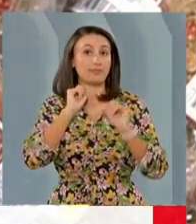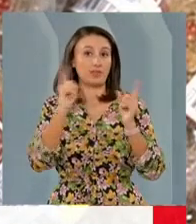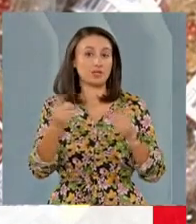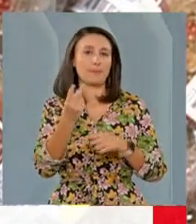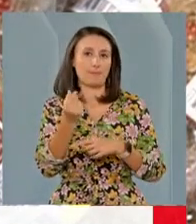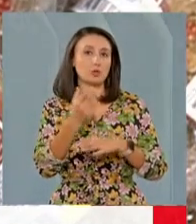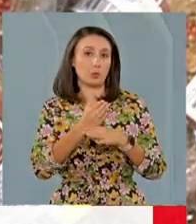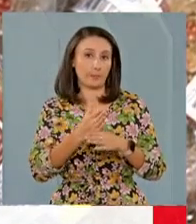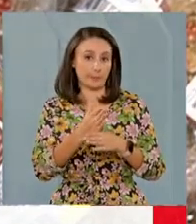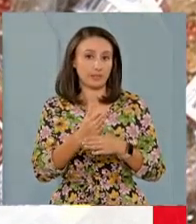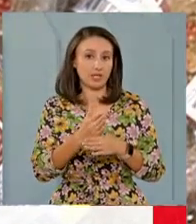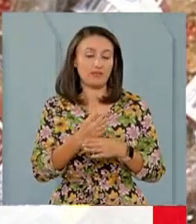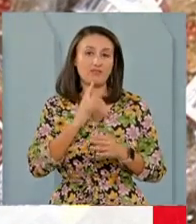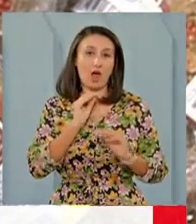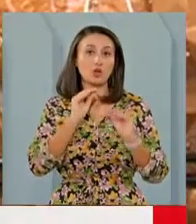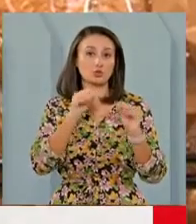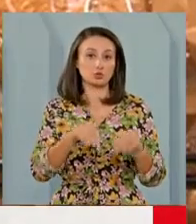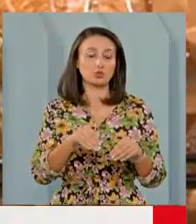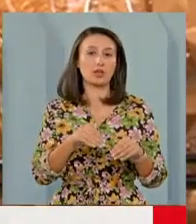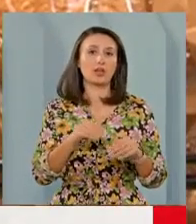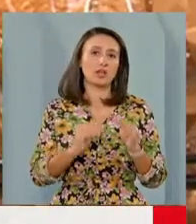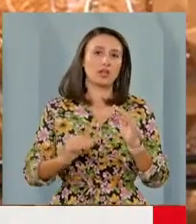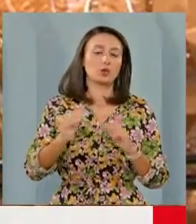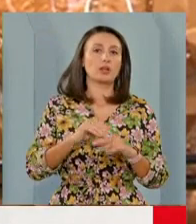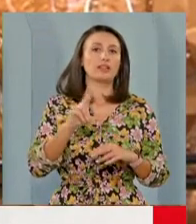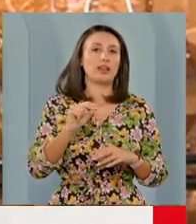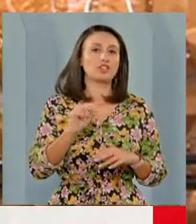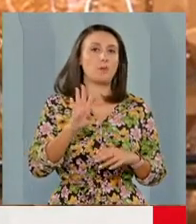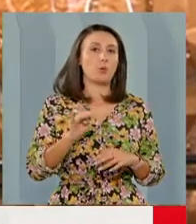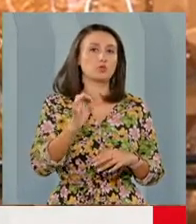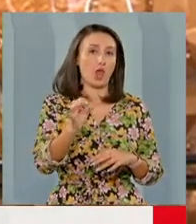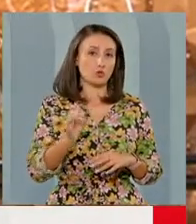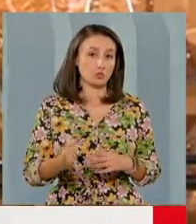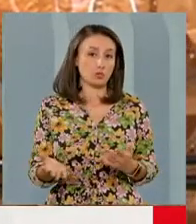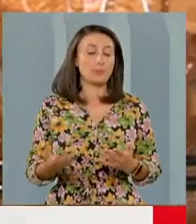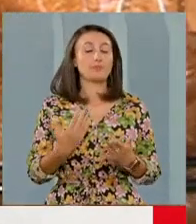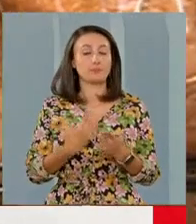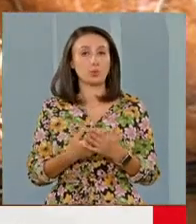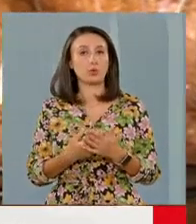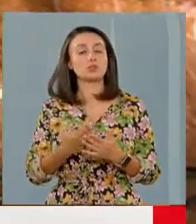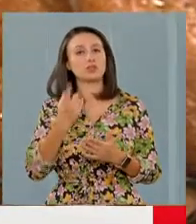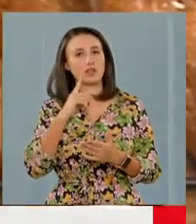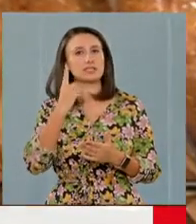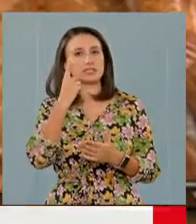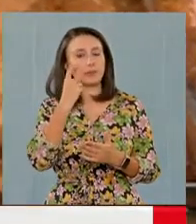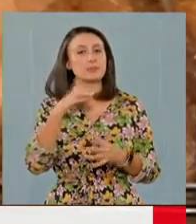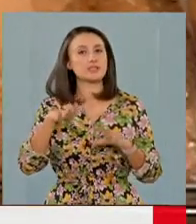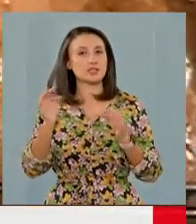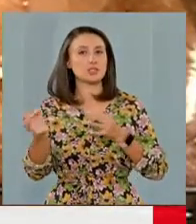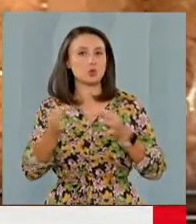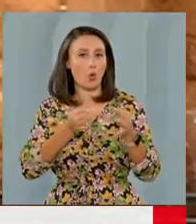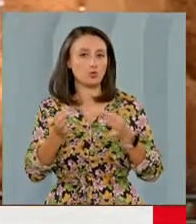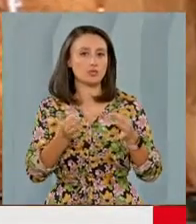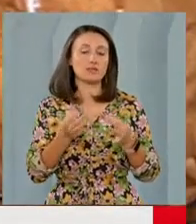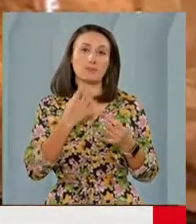așa cum am filmat și Rompan va coarne crește cu 30 chiar 40%. Sper să se cobor de fi soluții și în coaliție este vorba